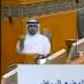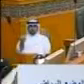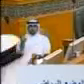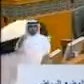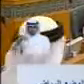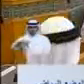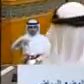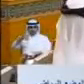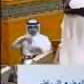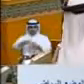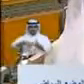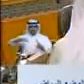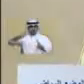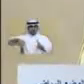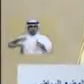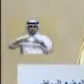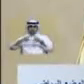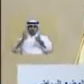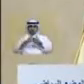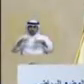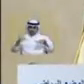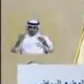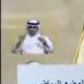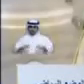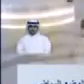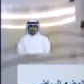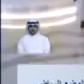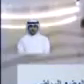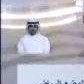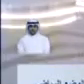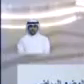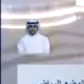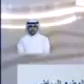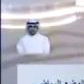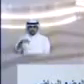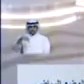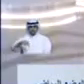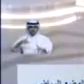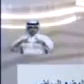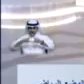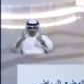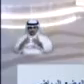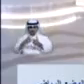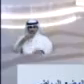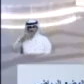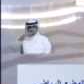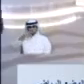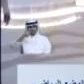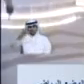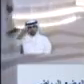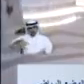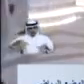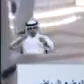المجلس استكمل تشكيلة لجانه الدائمة والمؤقتة. لا شك أن اللجان انتهينا منها، وتم انتخاب